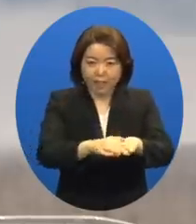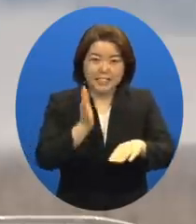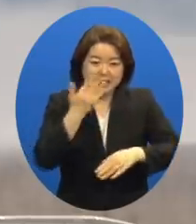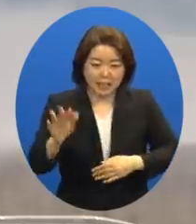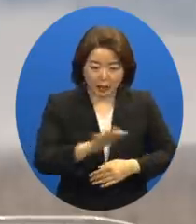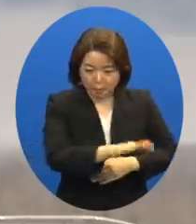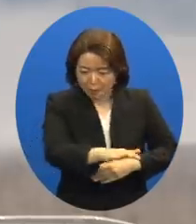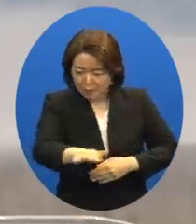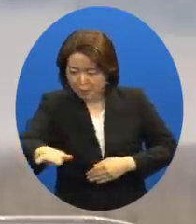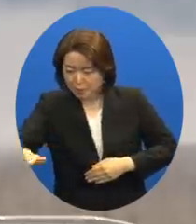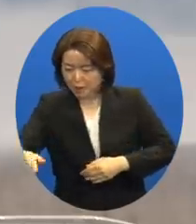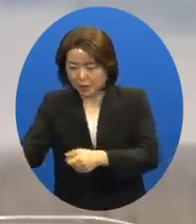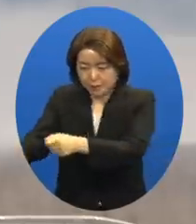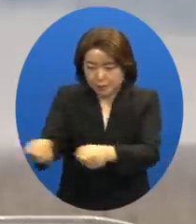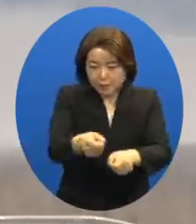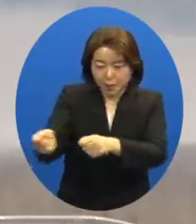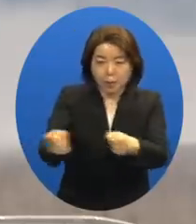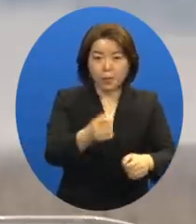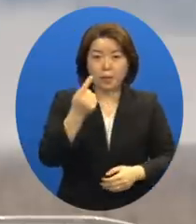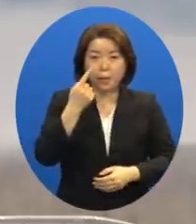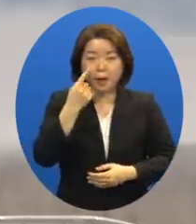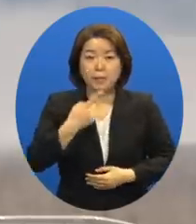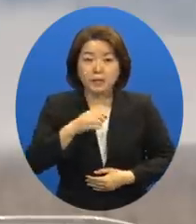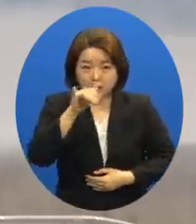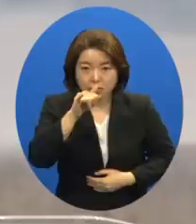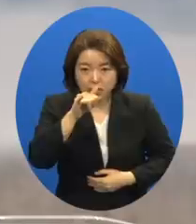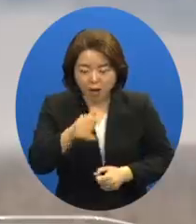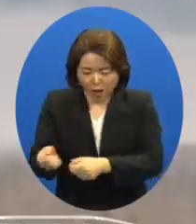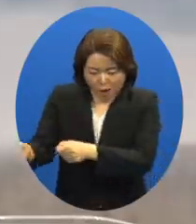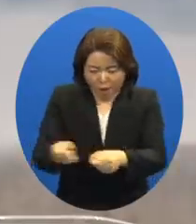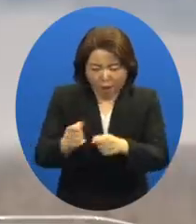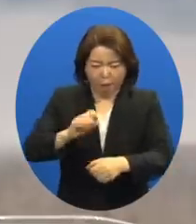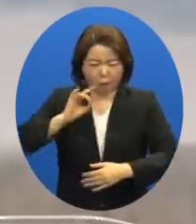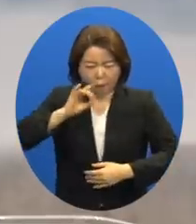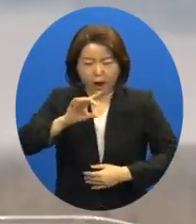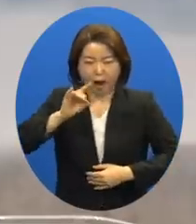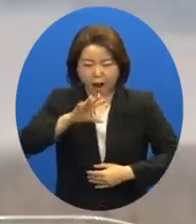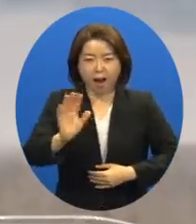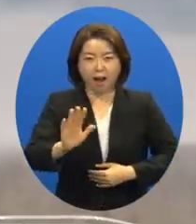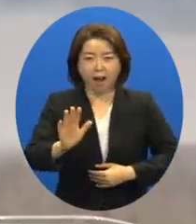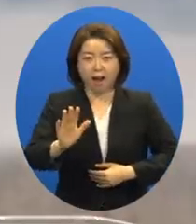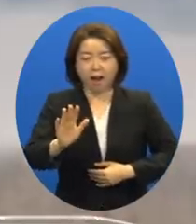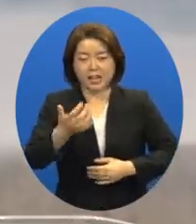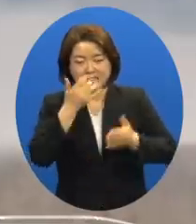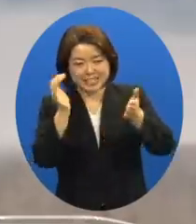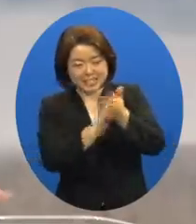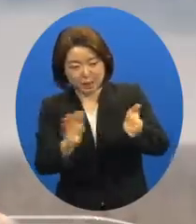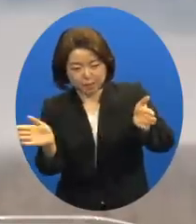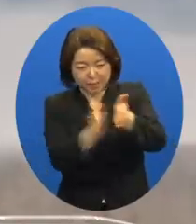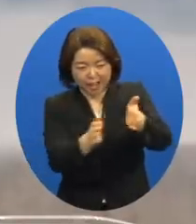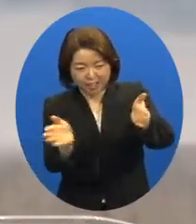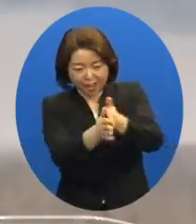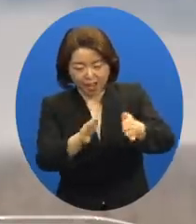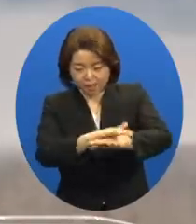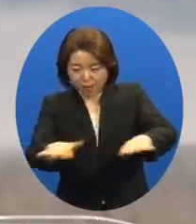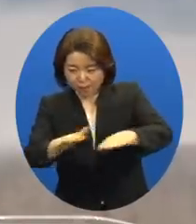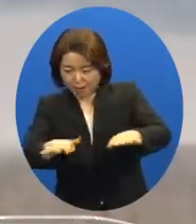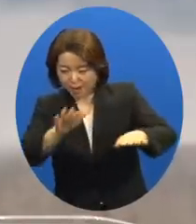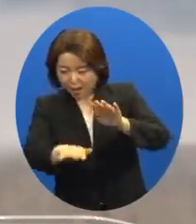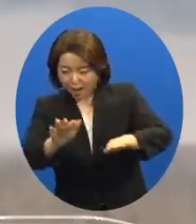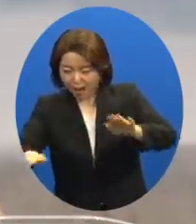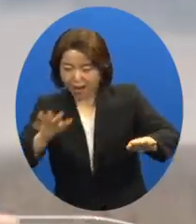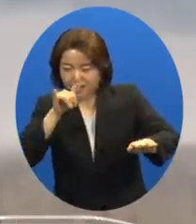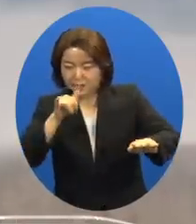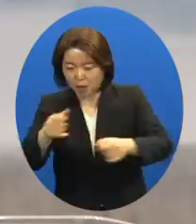해본 적이 있습니까? 정말 안 떨어집니다. 젖은 낙엽 담벼락에 붙어 있고 길바닥에 붙어 있으면